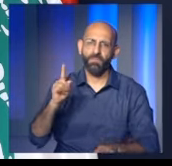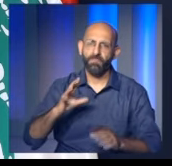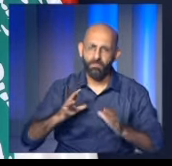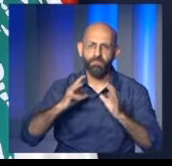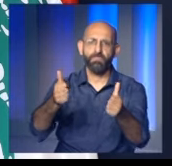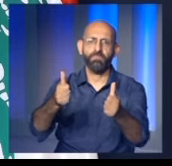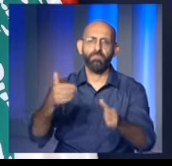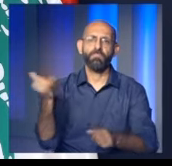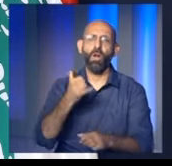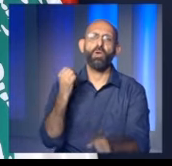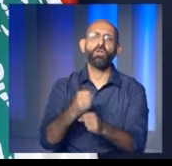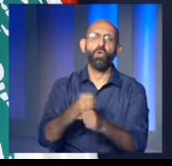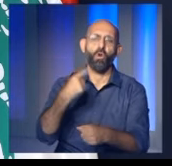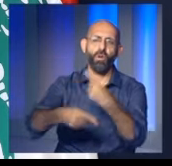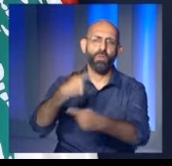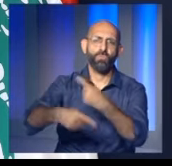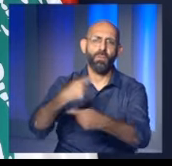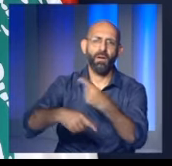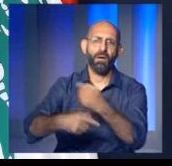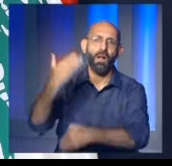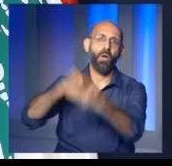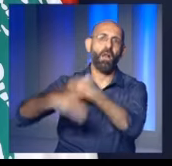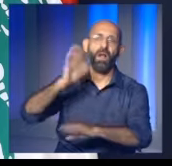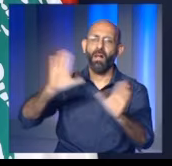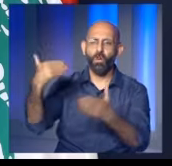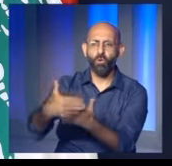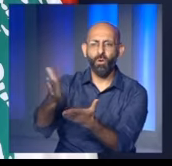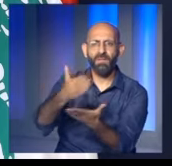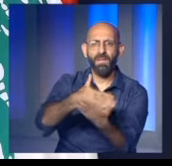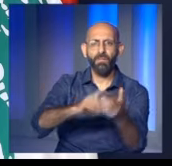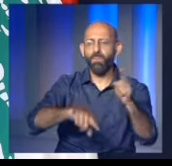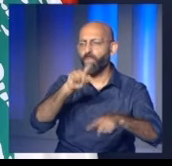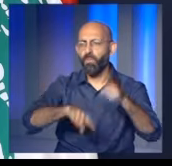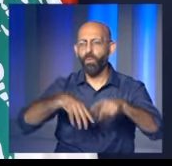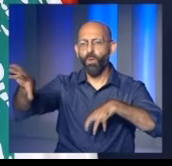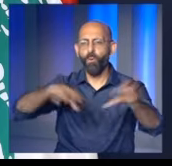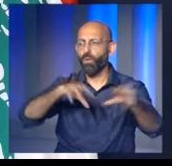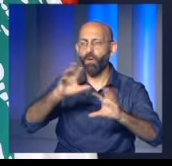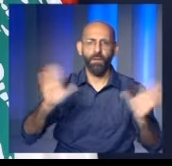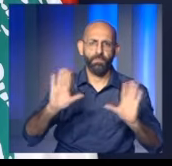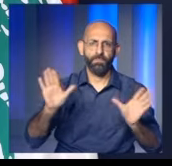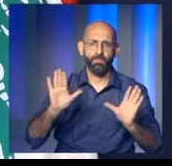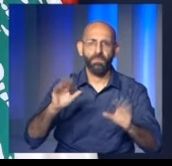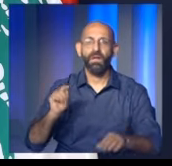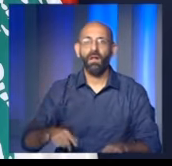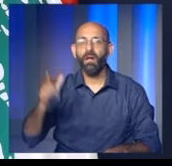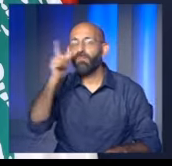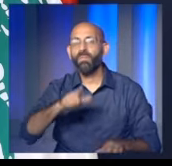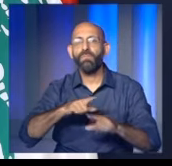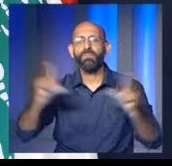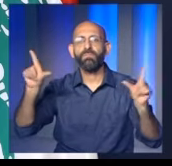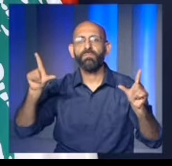بفتح صفحة العد من جديد والتهويل بالأحجام في خطاب أقل ما يقال فيه أنه تفريقي